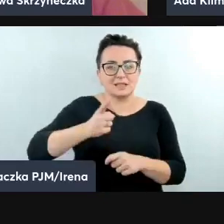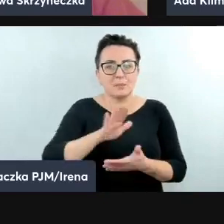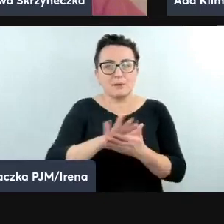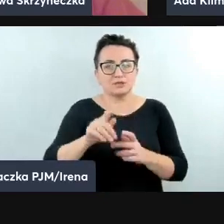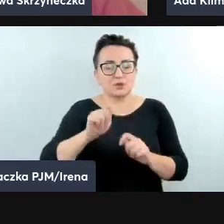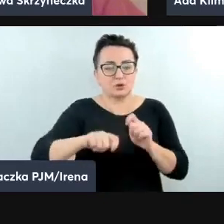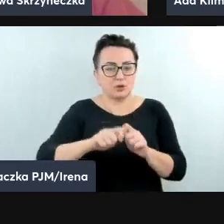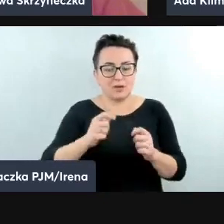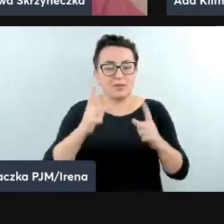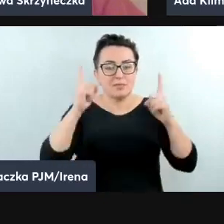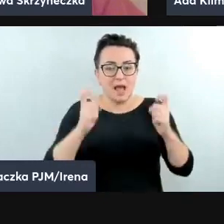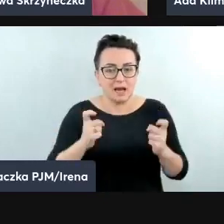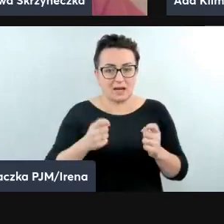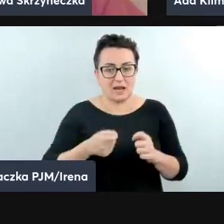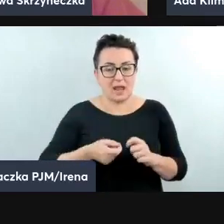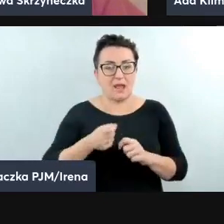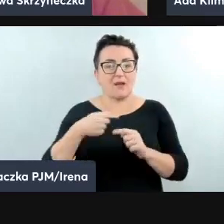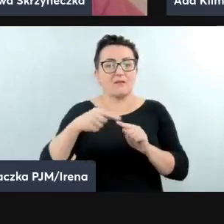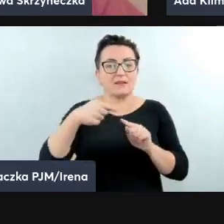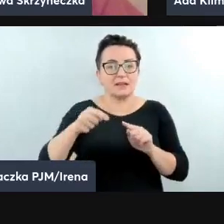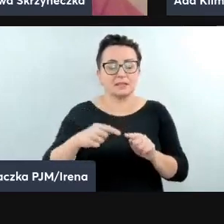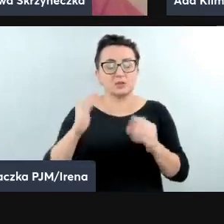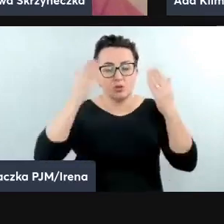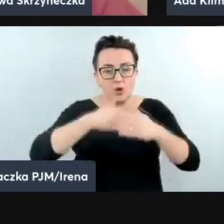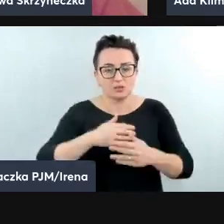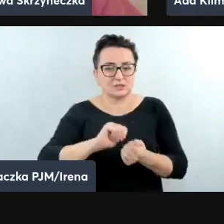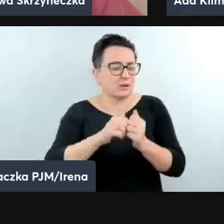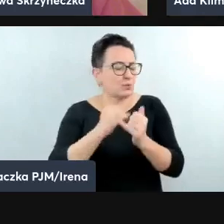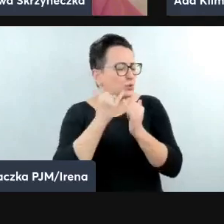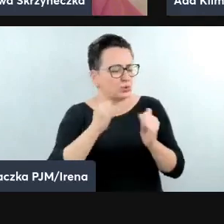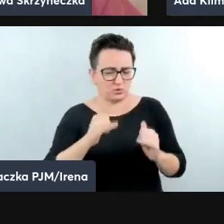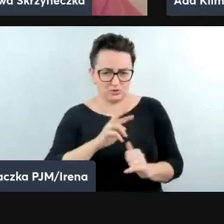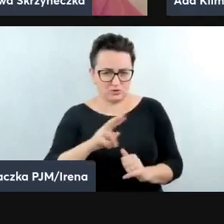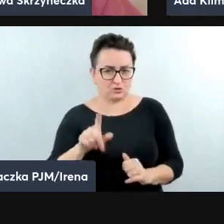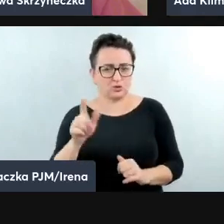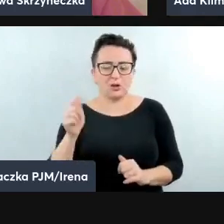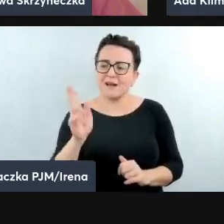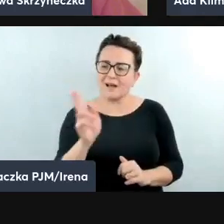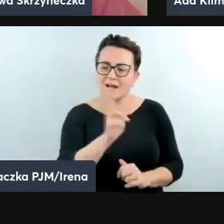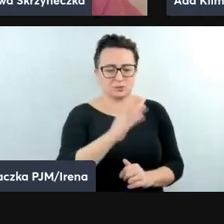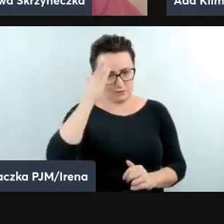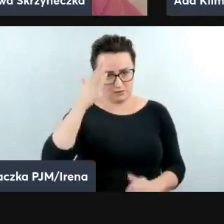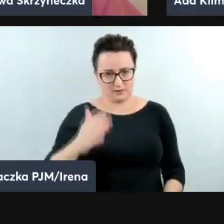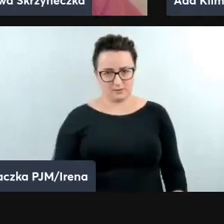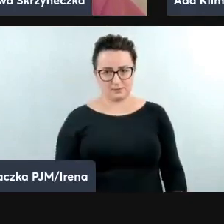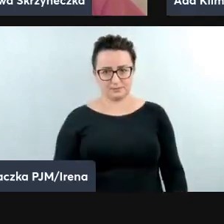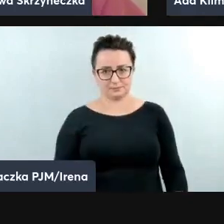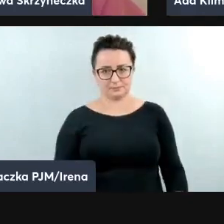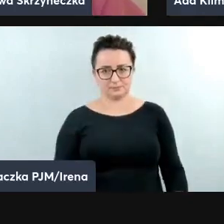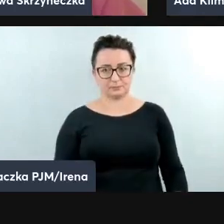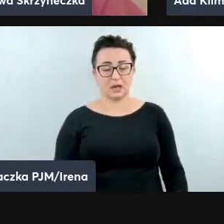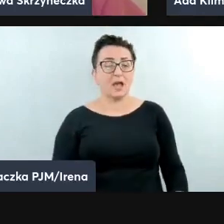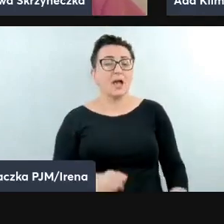nocne i tak dalej, nie? To oczywiście w dwie strony ma działać. Wiesz co, bo tak było, jak właśnie przychodziły te panie z tych różnych firm, właśnie te 20 lat